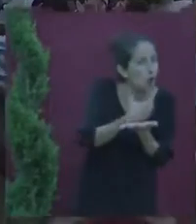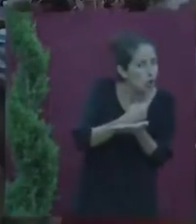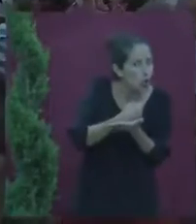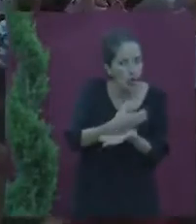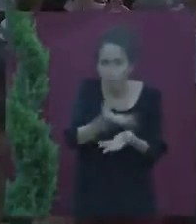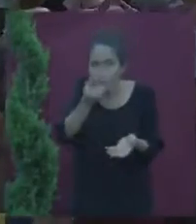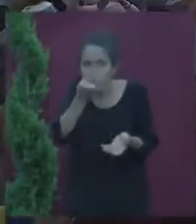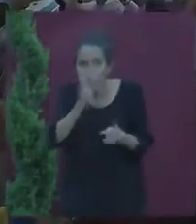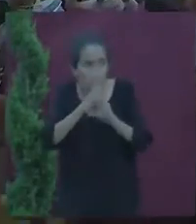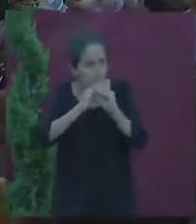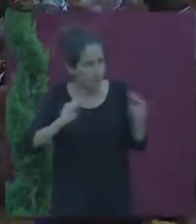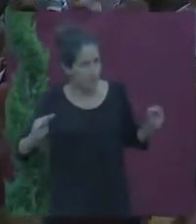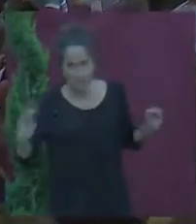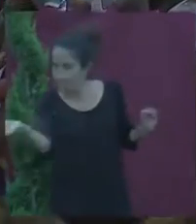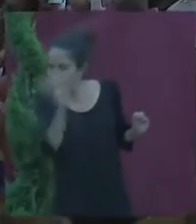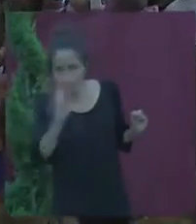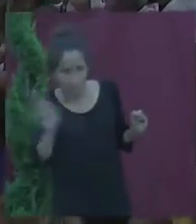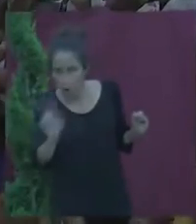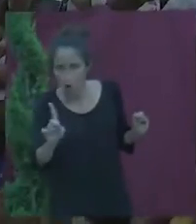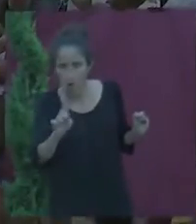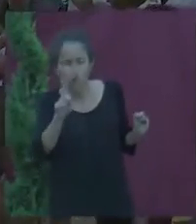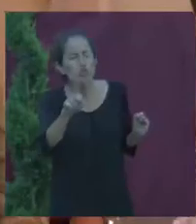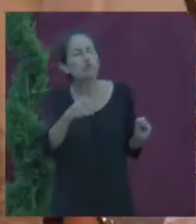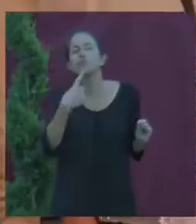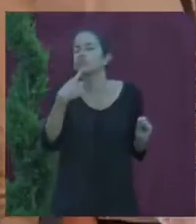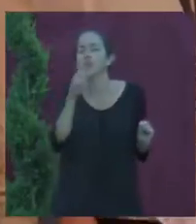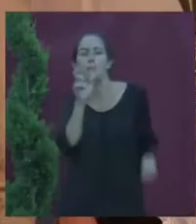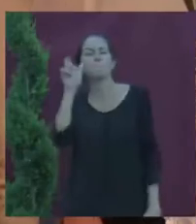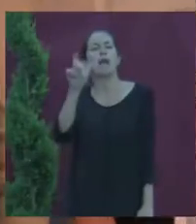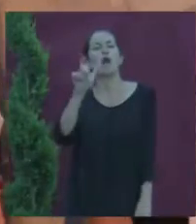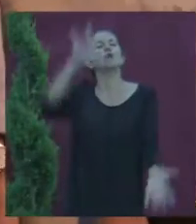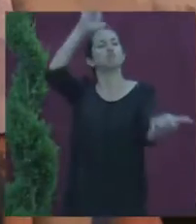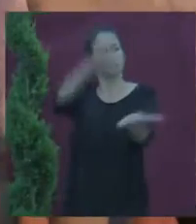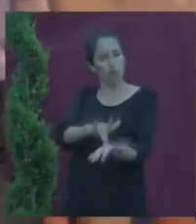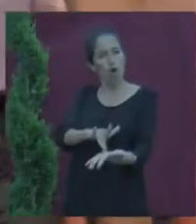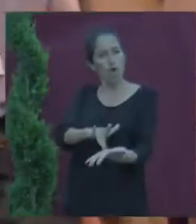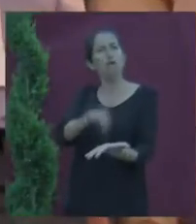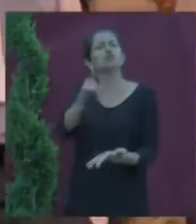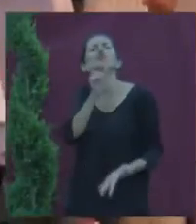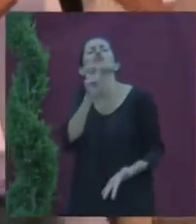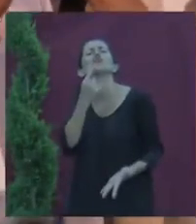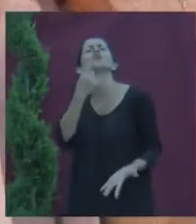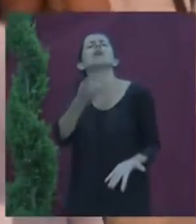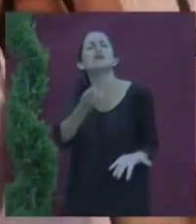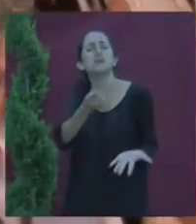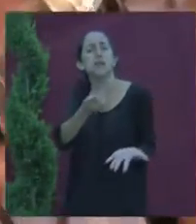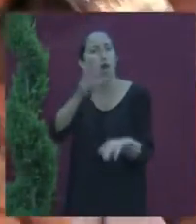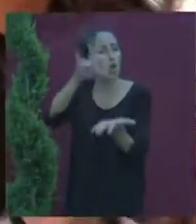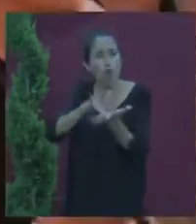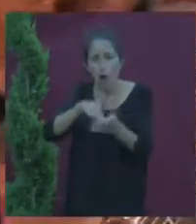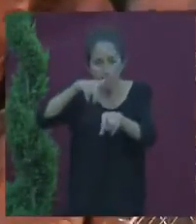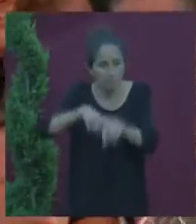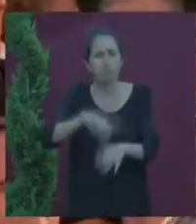silenci, car diràs la paraula justa, la diràs en el